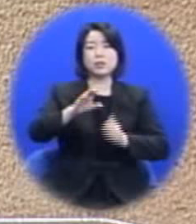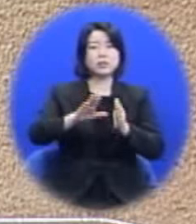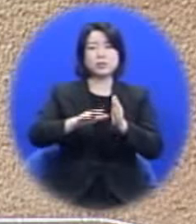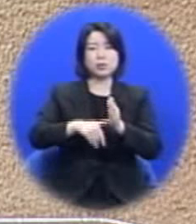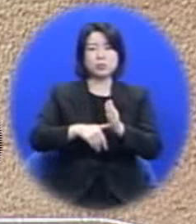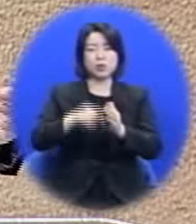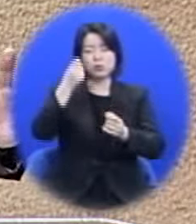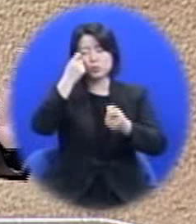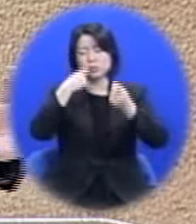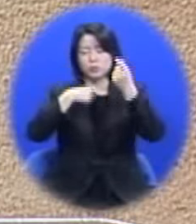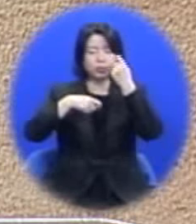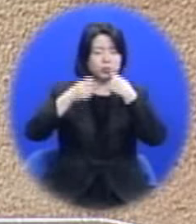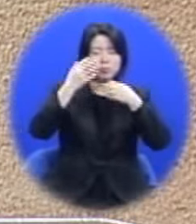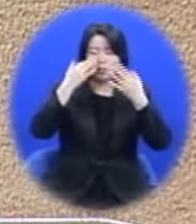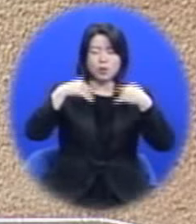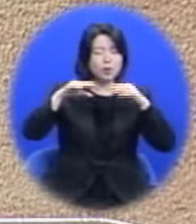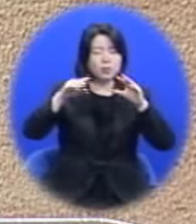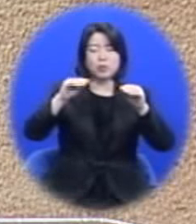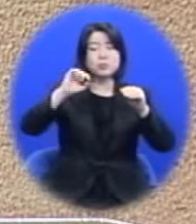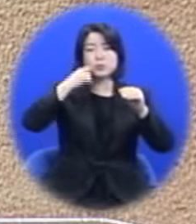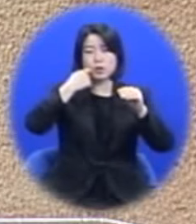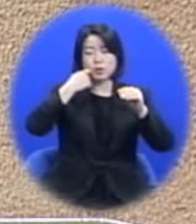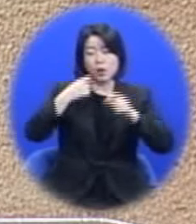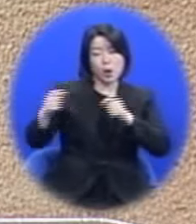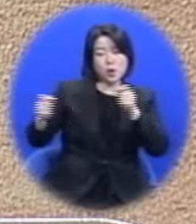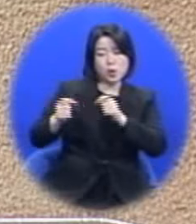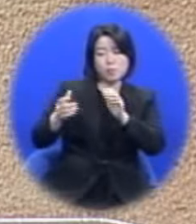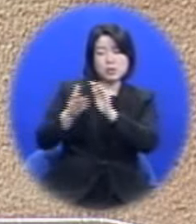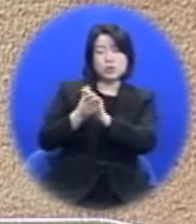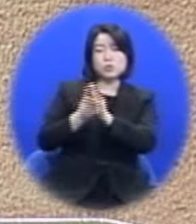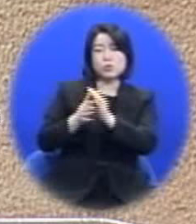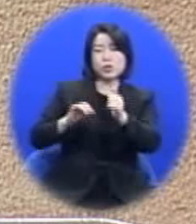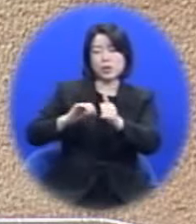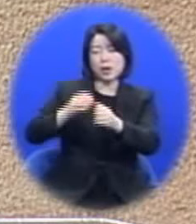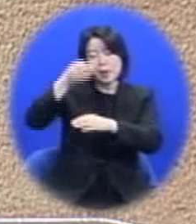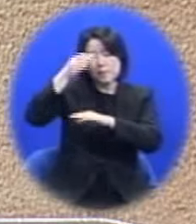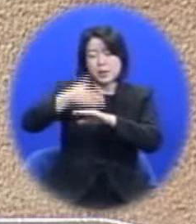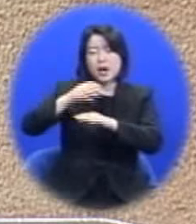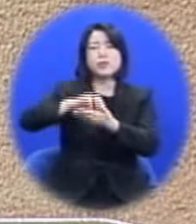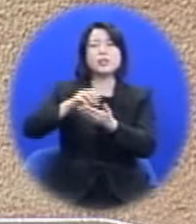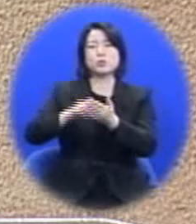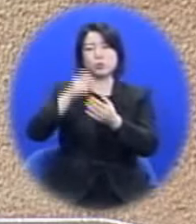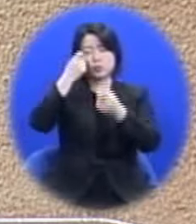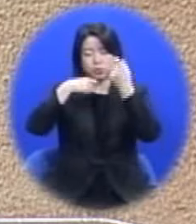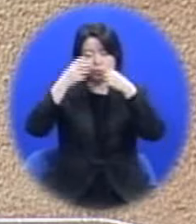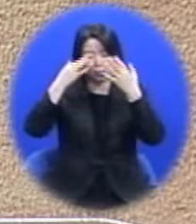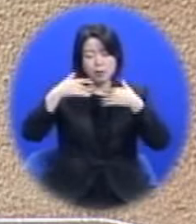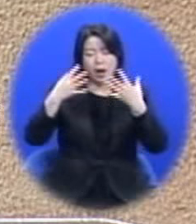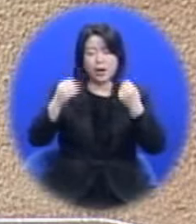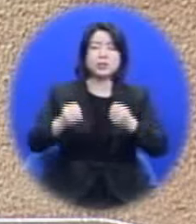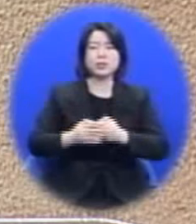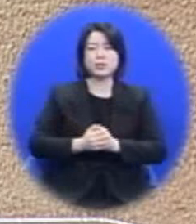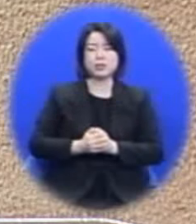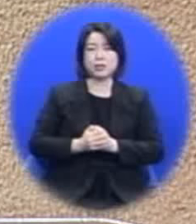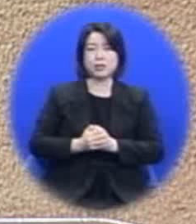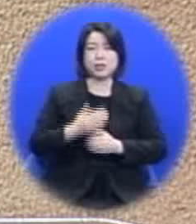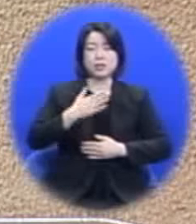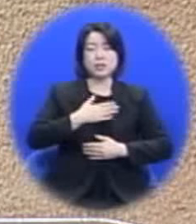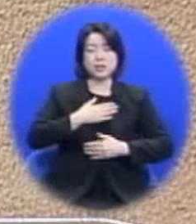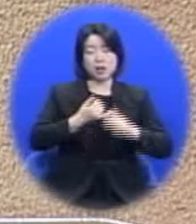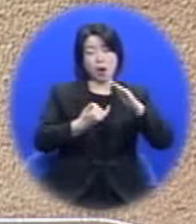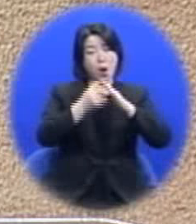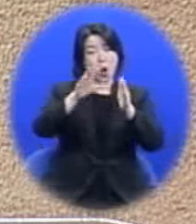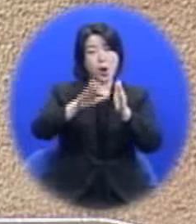거잡을 수가 없었어요. 옆에 있는 친구들한테 미안할 정도로. 제가 어릴 때 교회에서 교인들끼리 왜